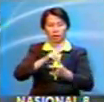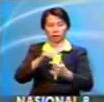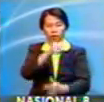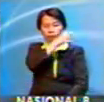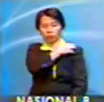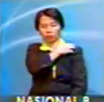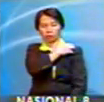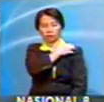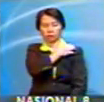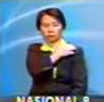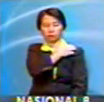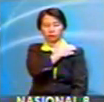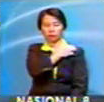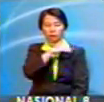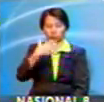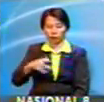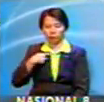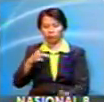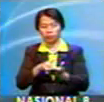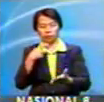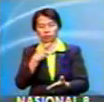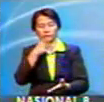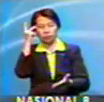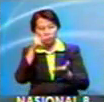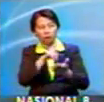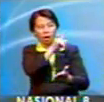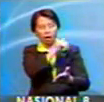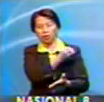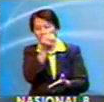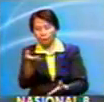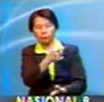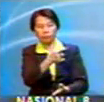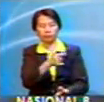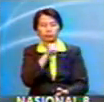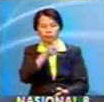pegawai yang telah kita kenal pasti terlibat dalam